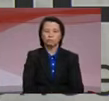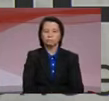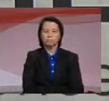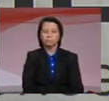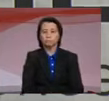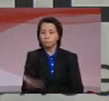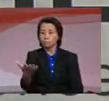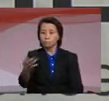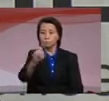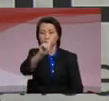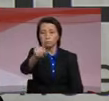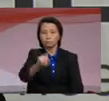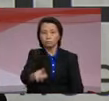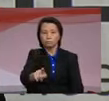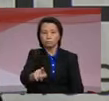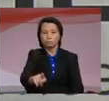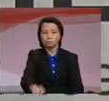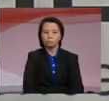Okay, ada lagi soalan?